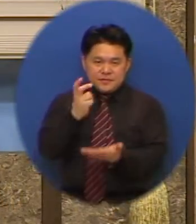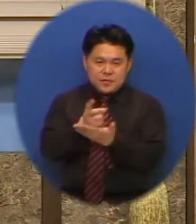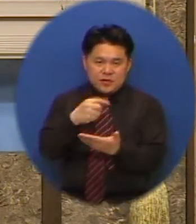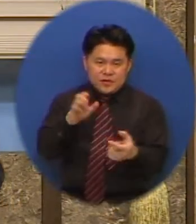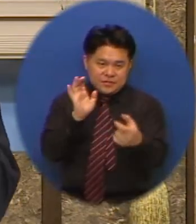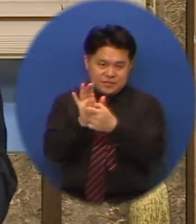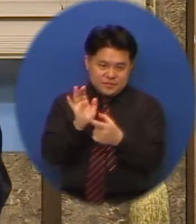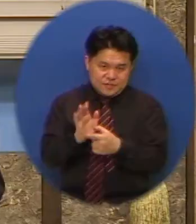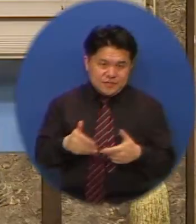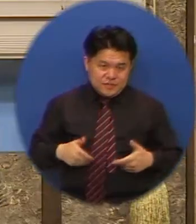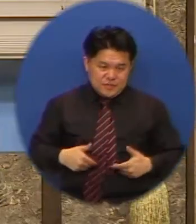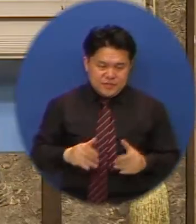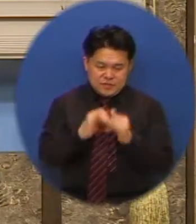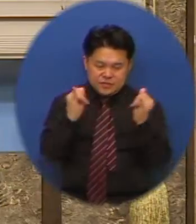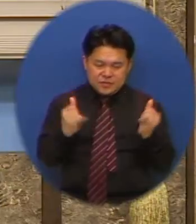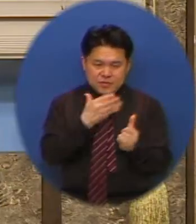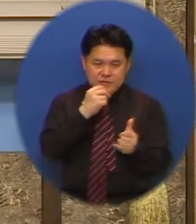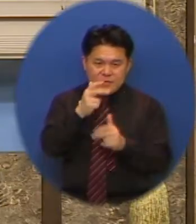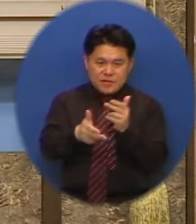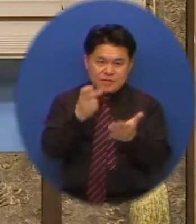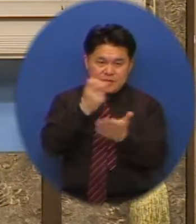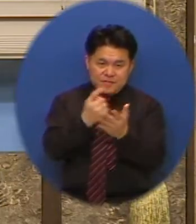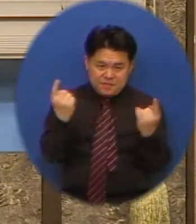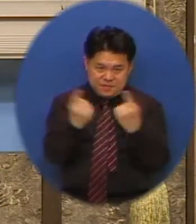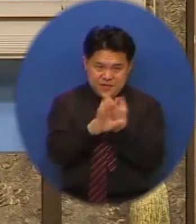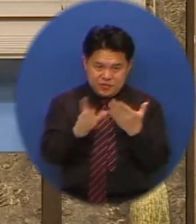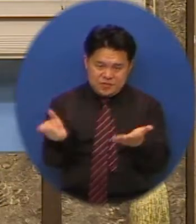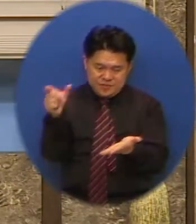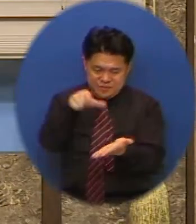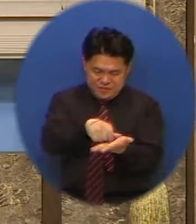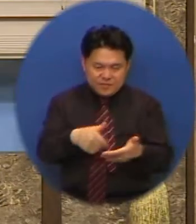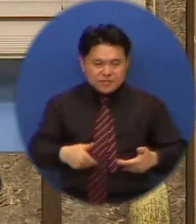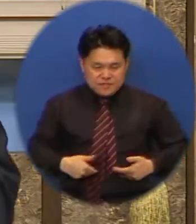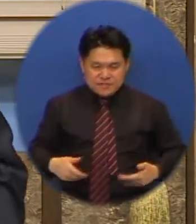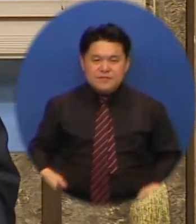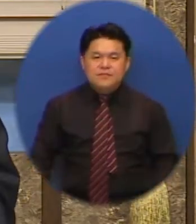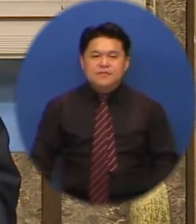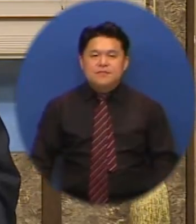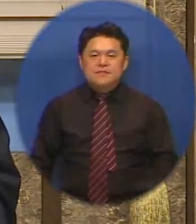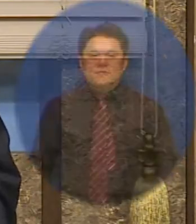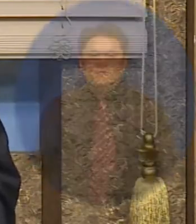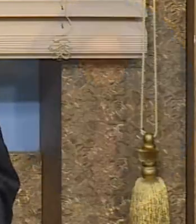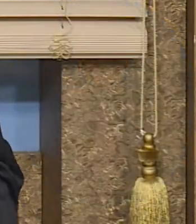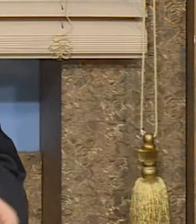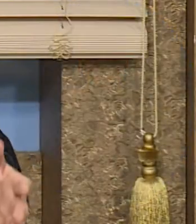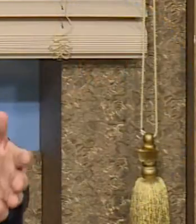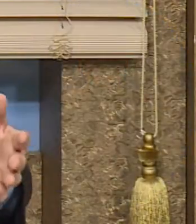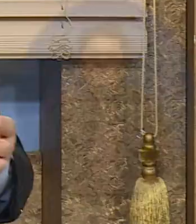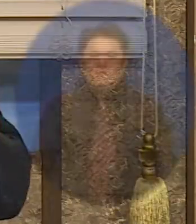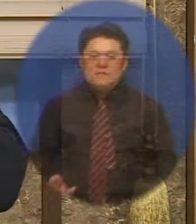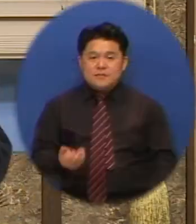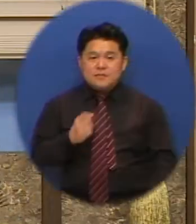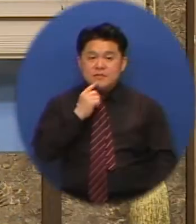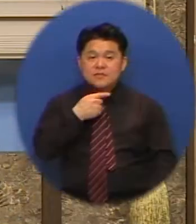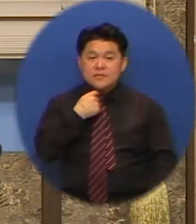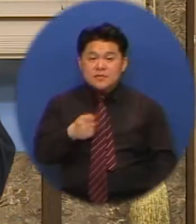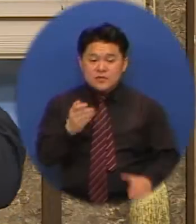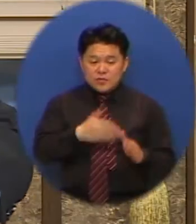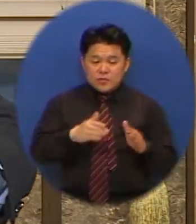네. 사회복지사업법을 개정을 해서 이번에 네. 그걸 집어넣으려고 그러고요. 그리고 이제 아까 말씀드린